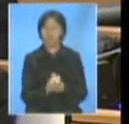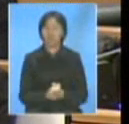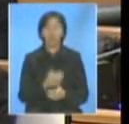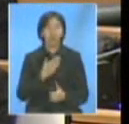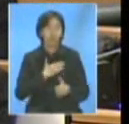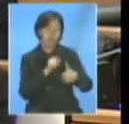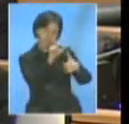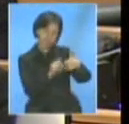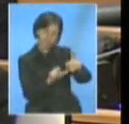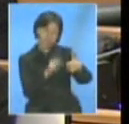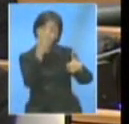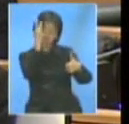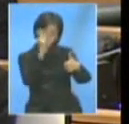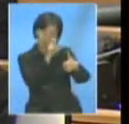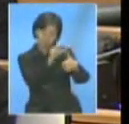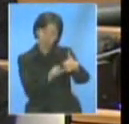ารถที่จะ